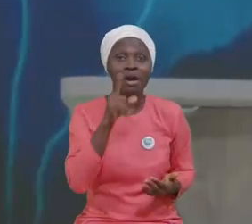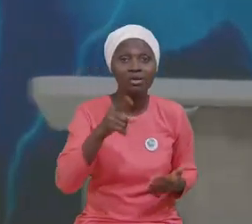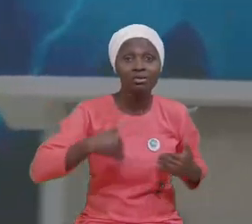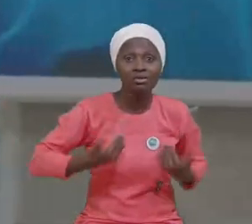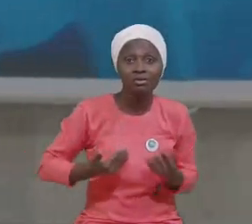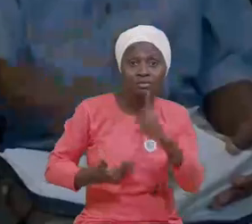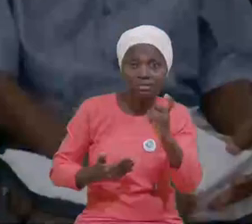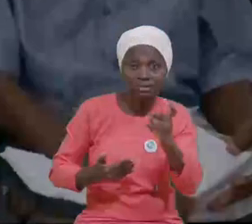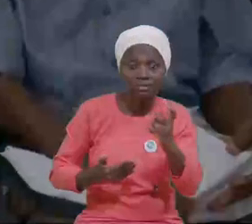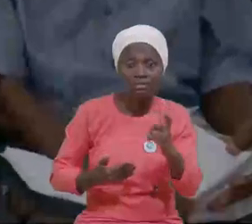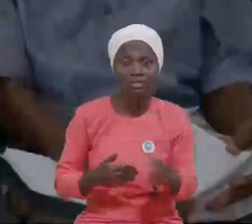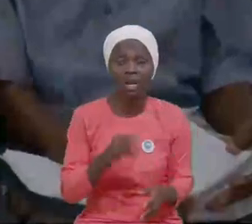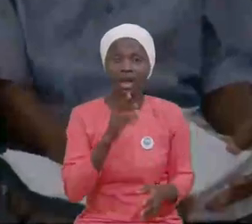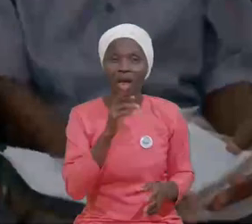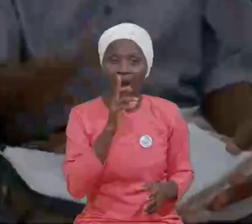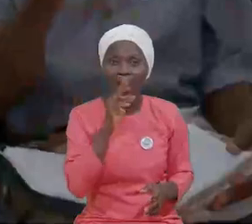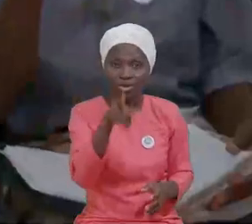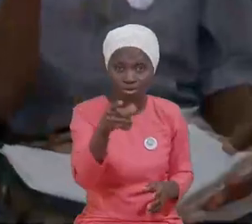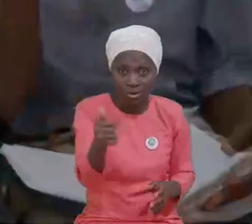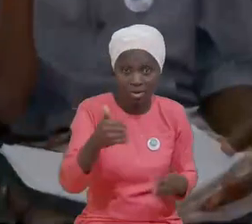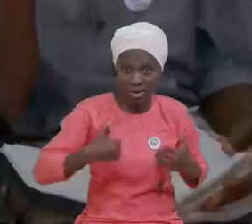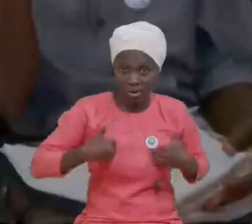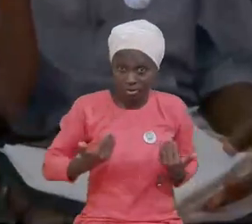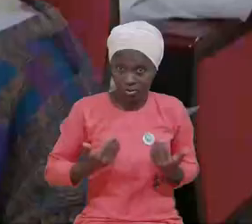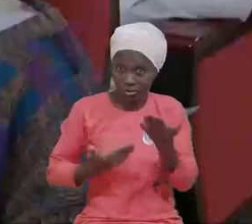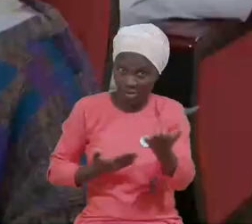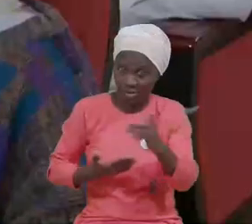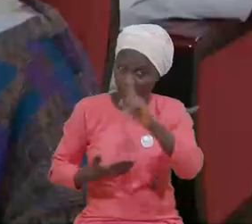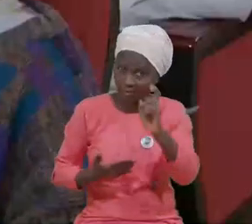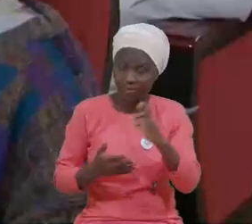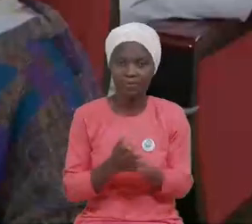Est-ce qu'il y a un jeune là-bas? J'ai dit, est-ce qu'il y a un jeune là-bas?